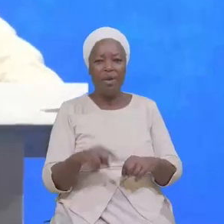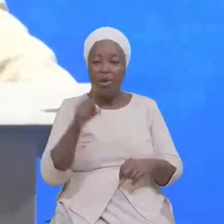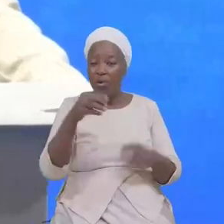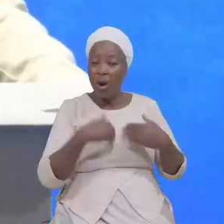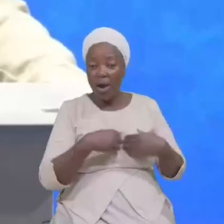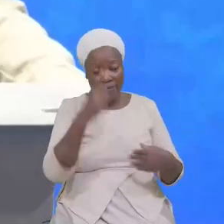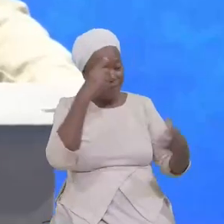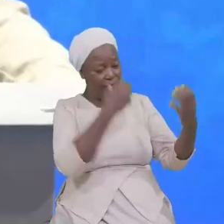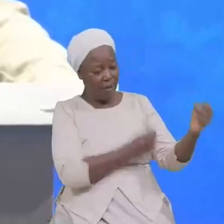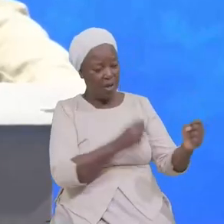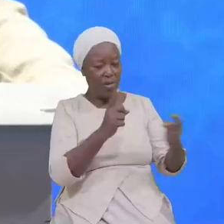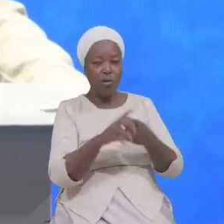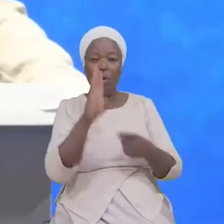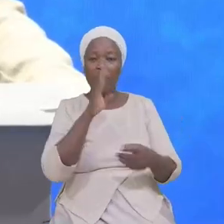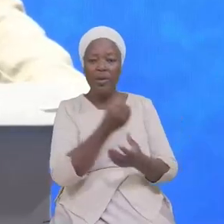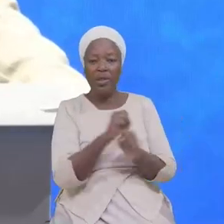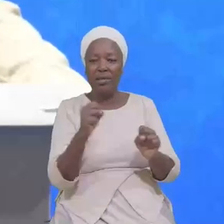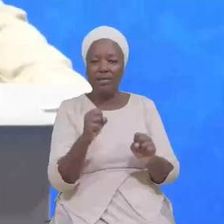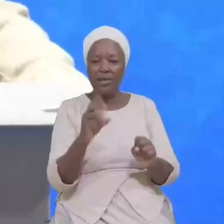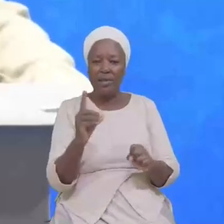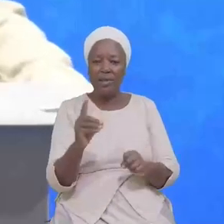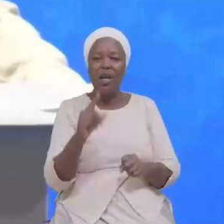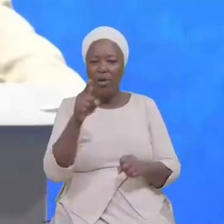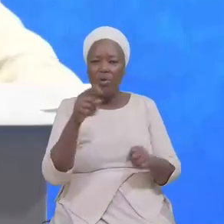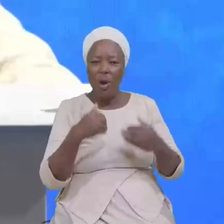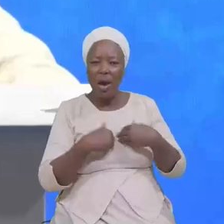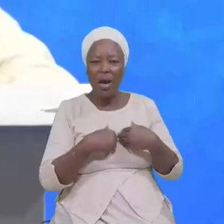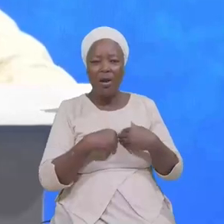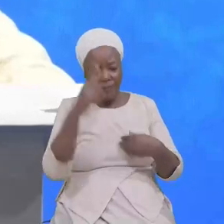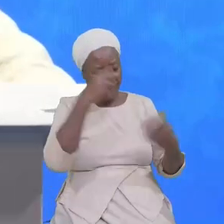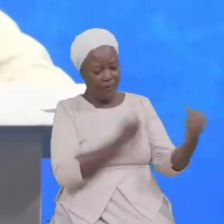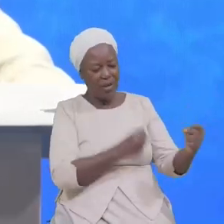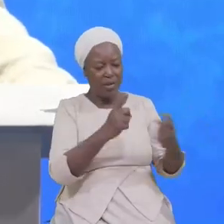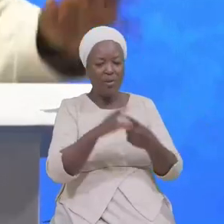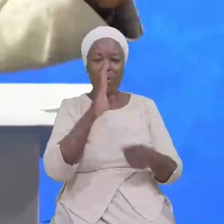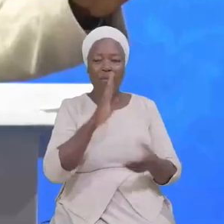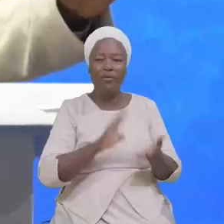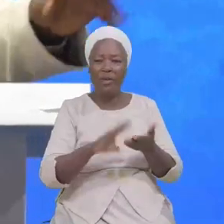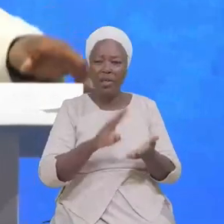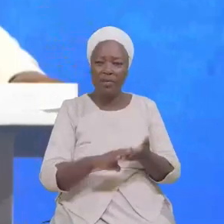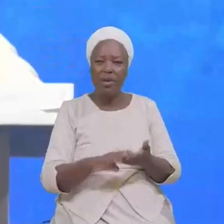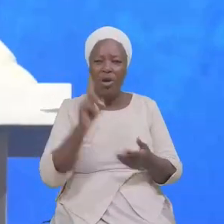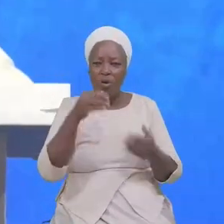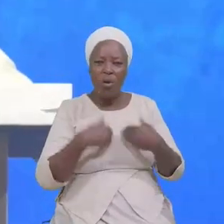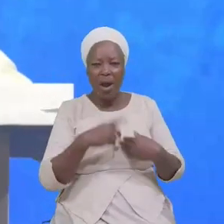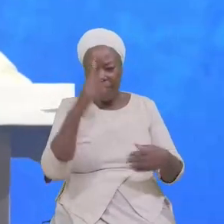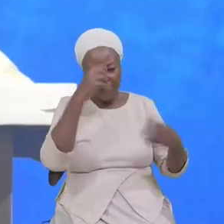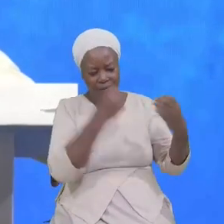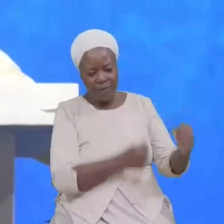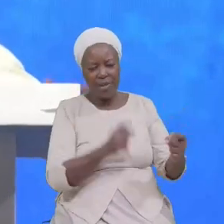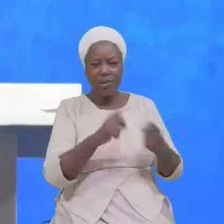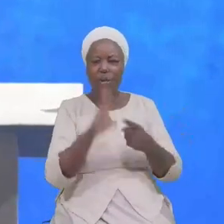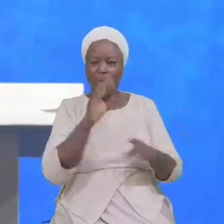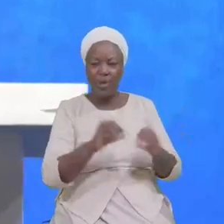Tu as la foi pour être sauvé. Tu as la foi pour être pardonné. Tu as la foi pour être affranchi.